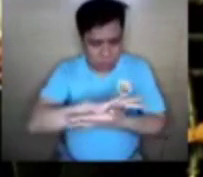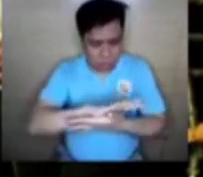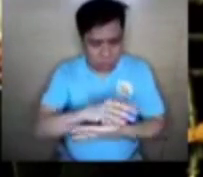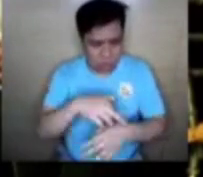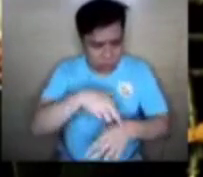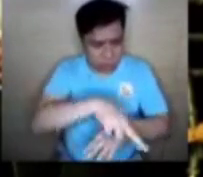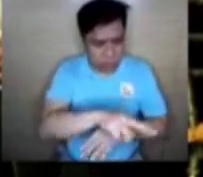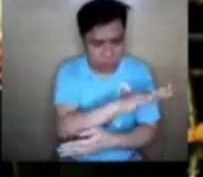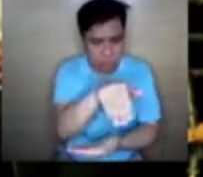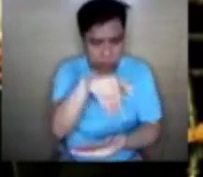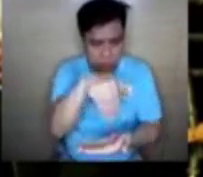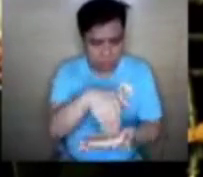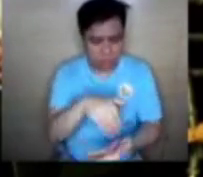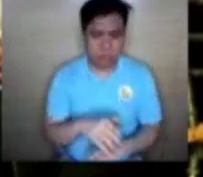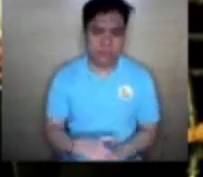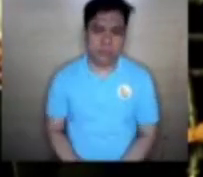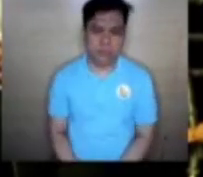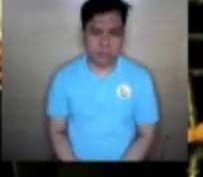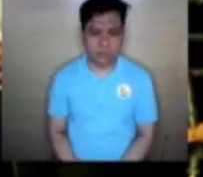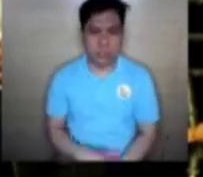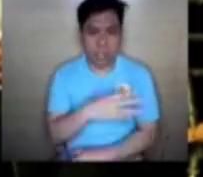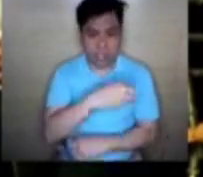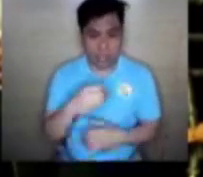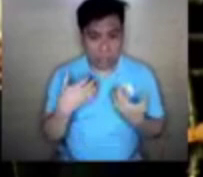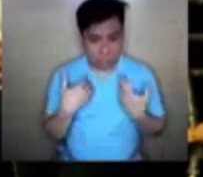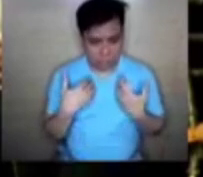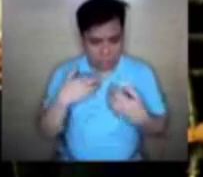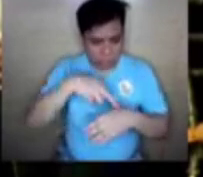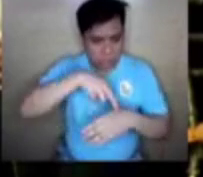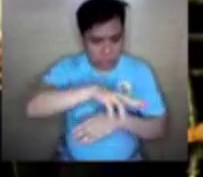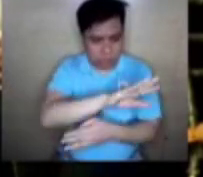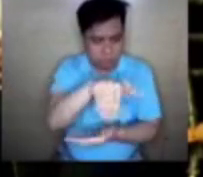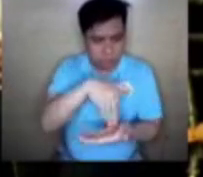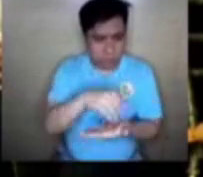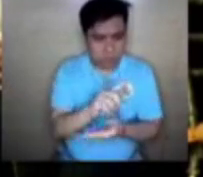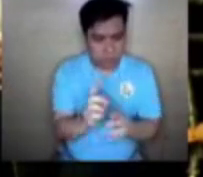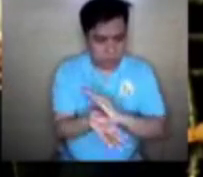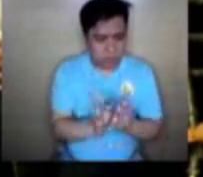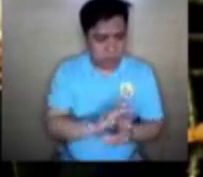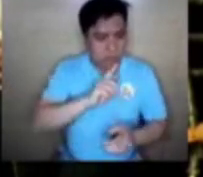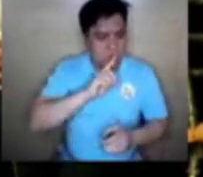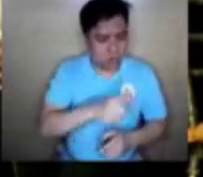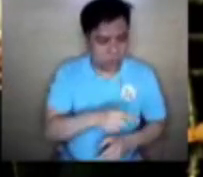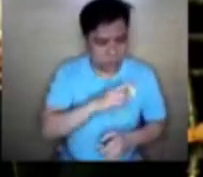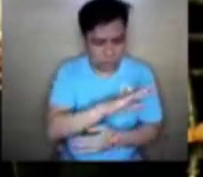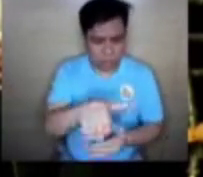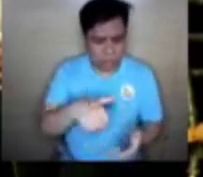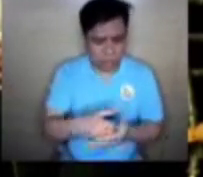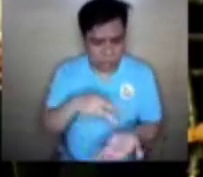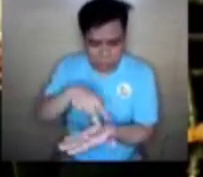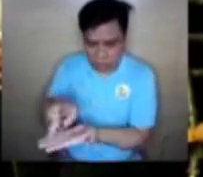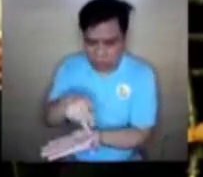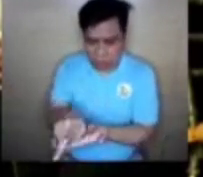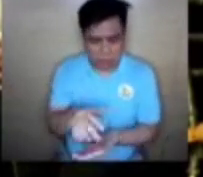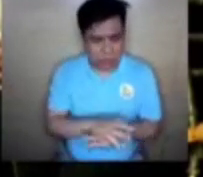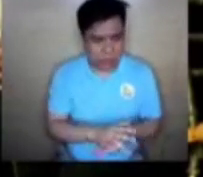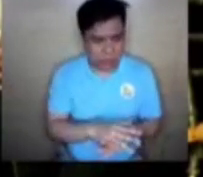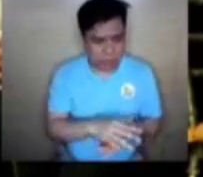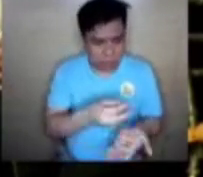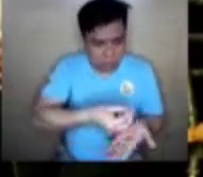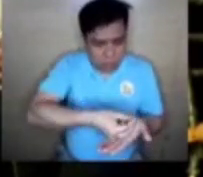Center. At dun po sa COVID Referral Center natin, sinasagot natin ng lahat ng gastos ng mga